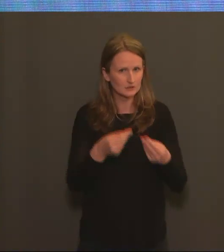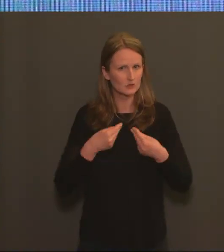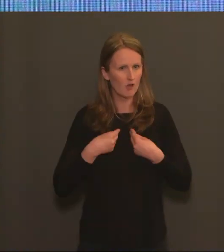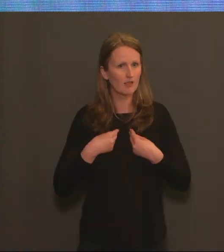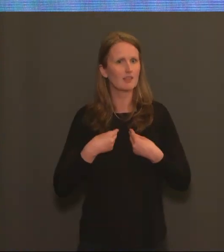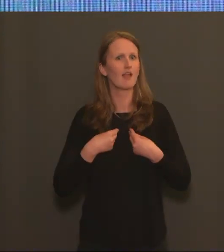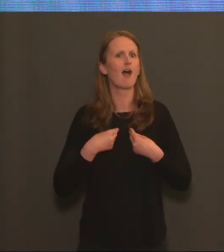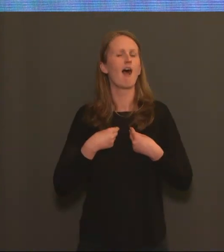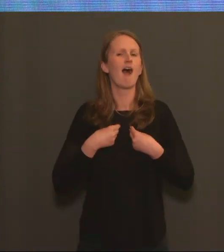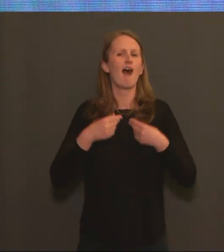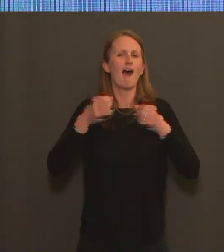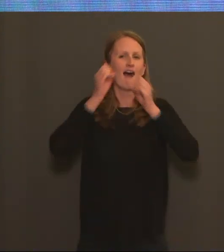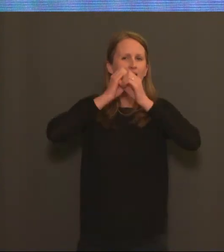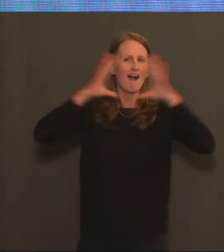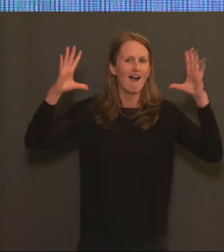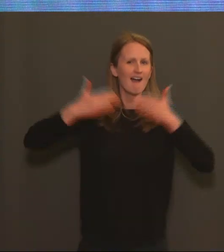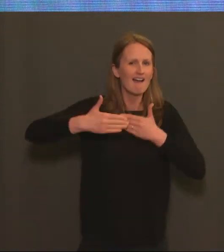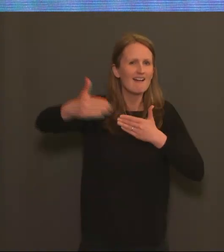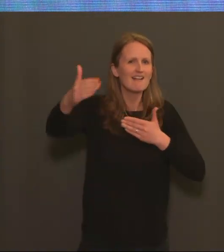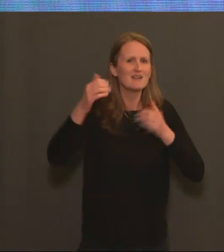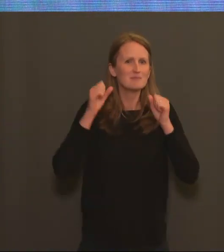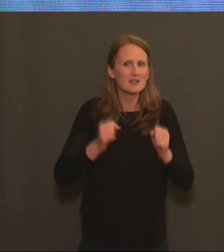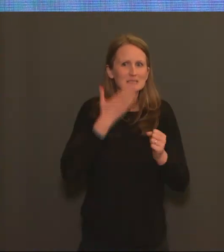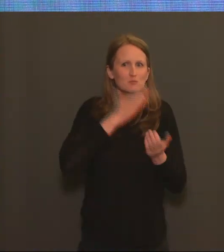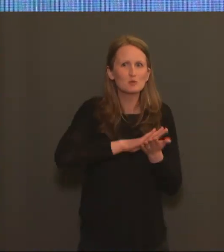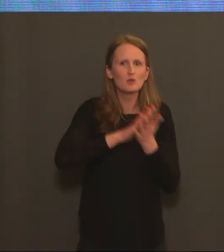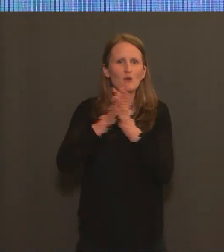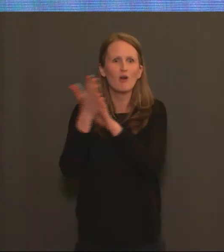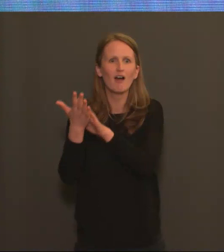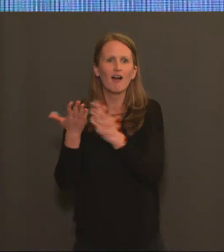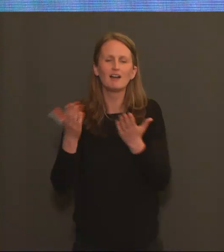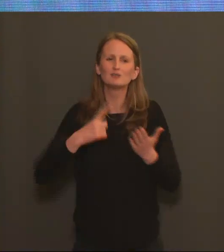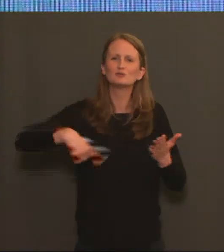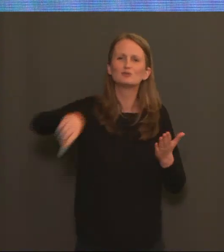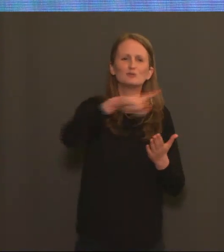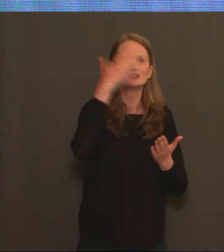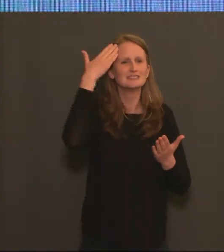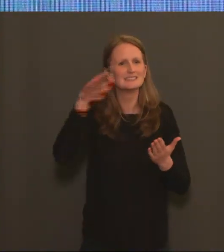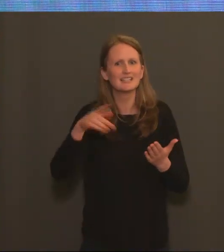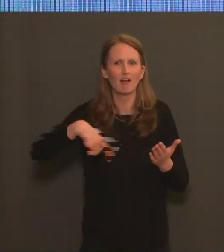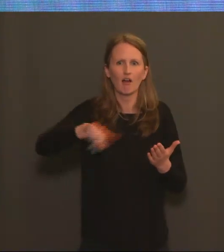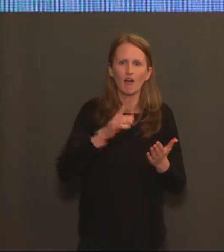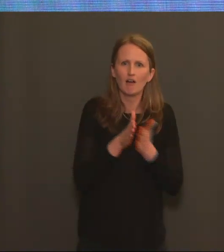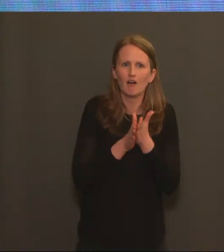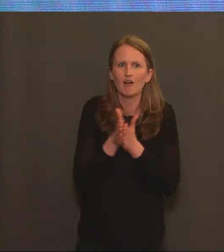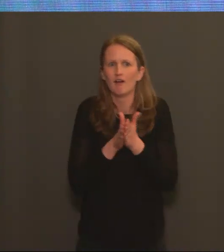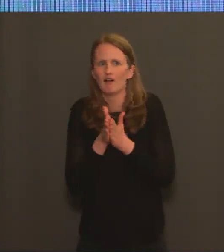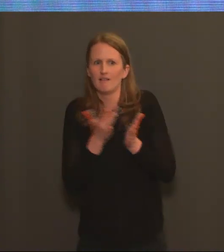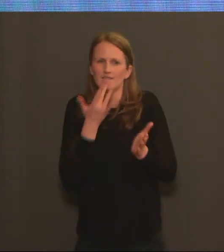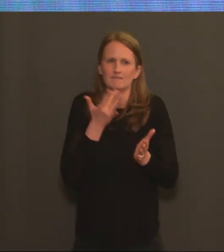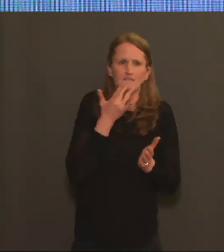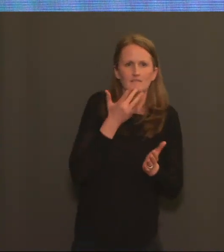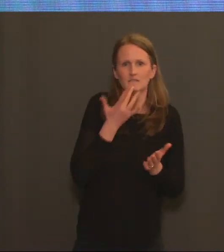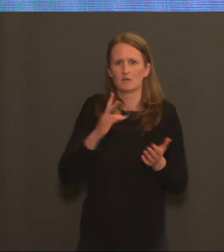d'améliorations dont chacun nous pouvons pleinement mesurer l'importance. Renouer avec des activités